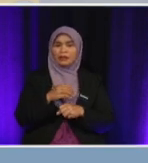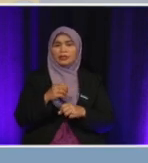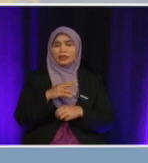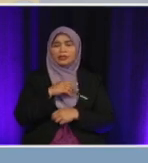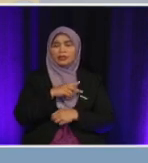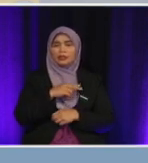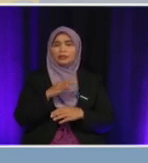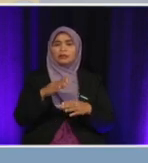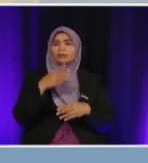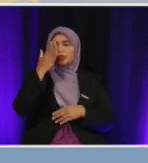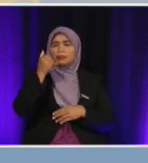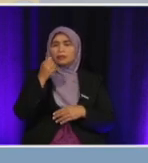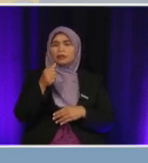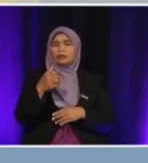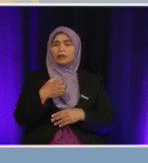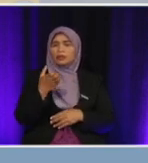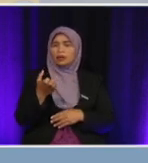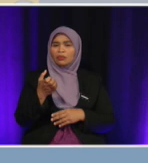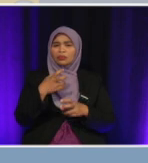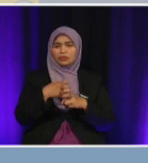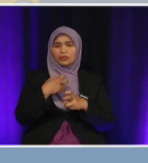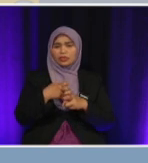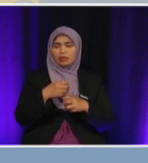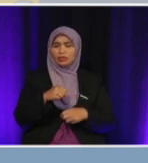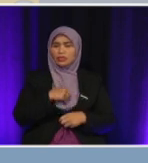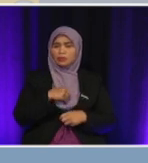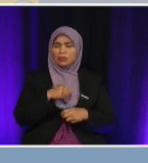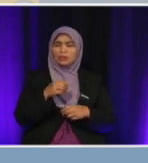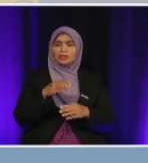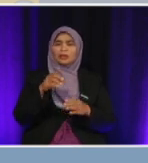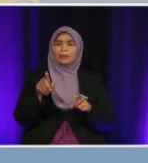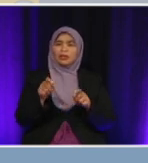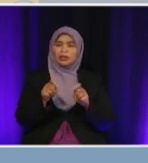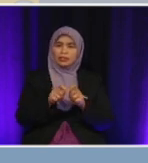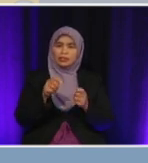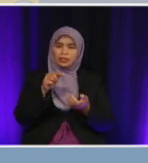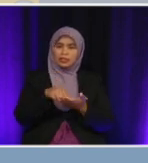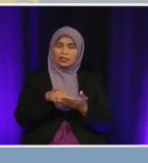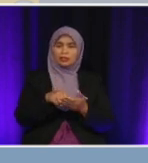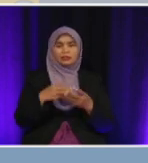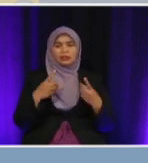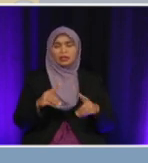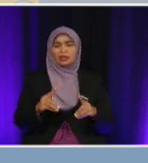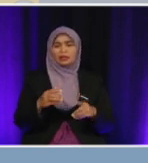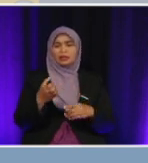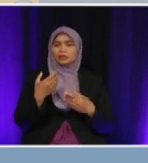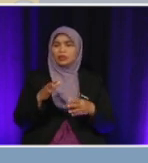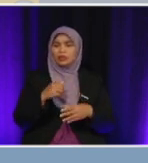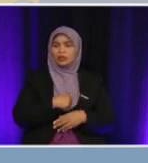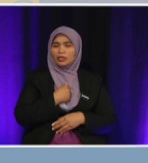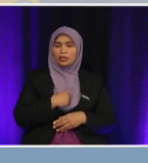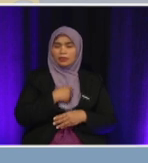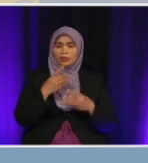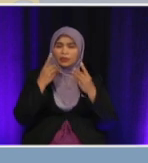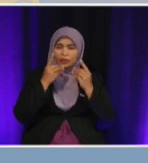dirimu sebagai eh Mengapa engkau menyusahkan dirimu sebegini Sedangkan engkau telah diampunkan dosamu